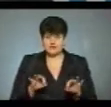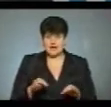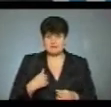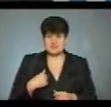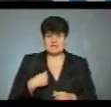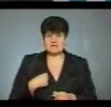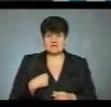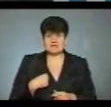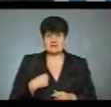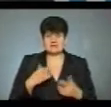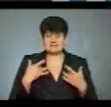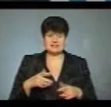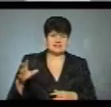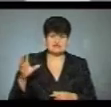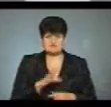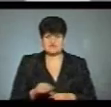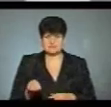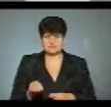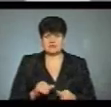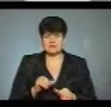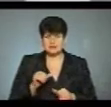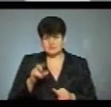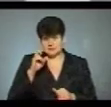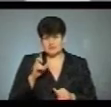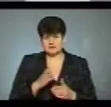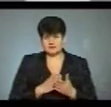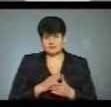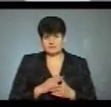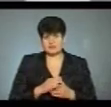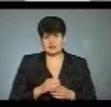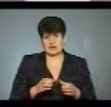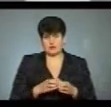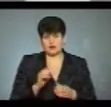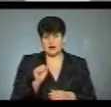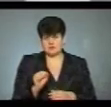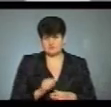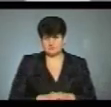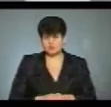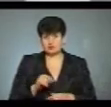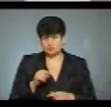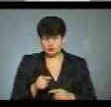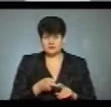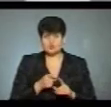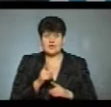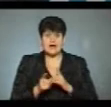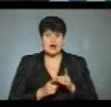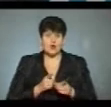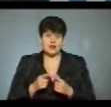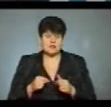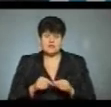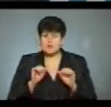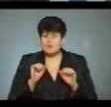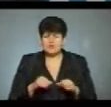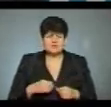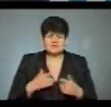всіх, крім держслужбовців категорії А. Тому сьогодні через реорганізацію можна